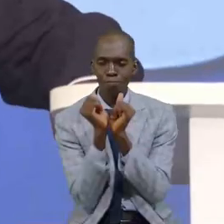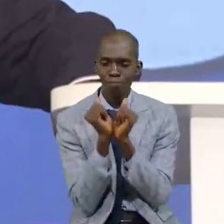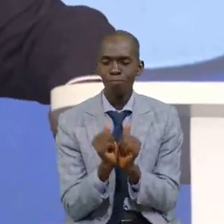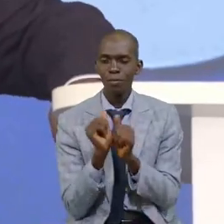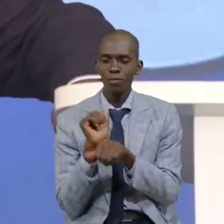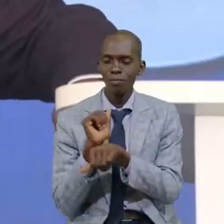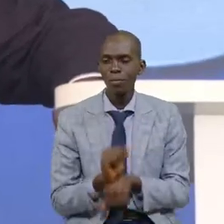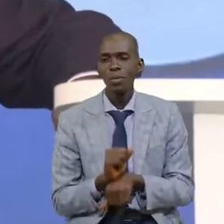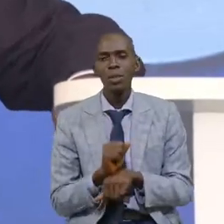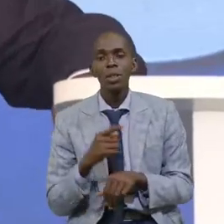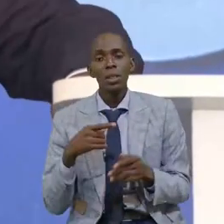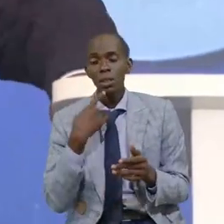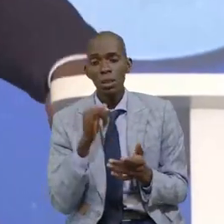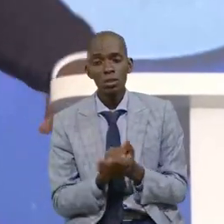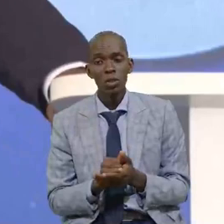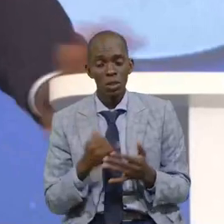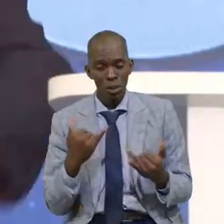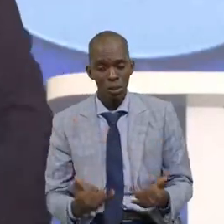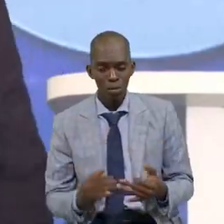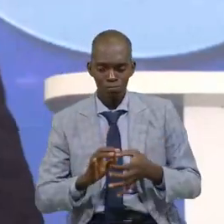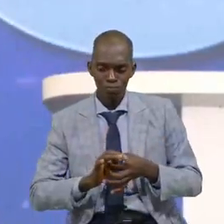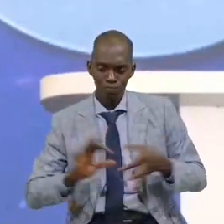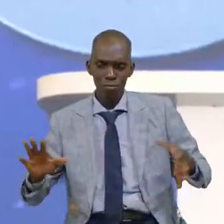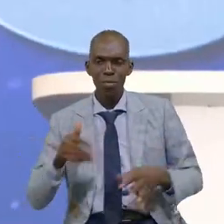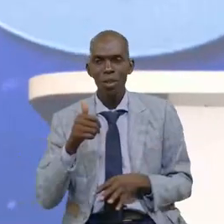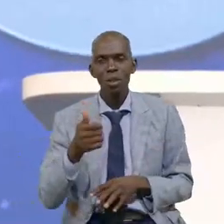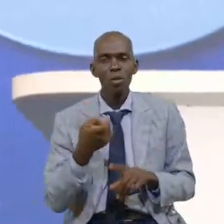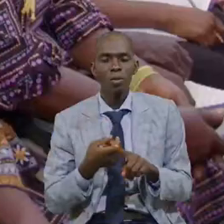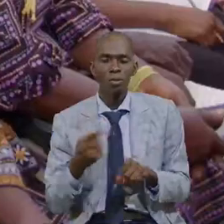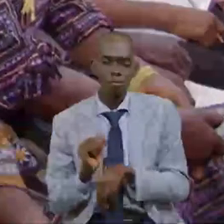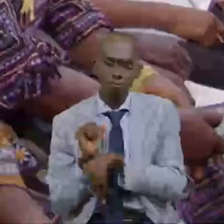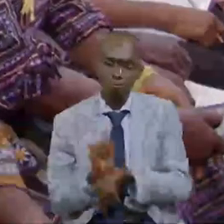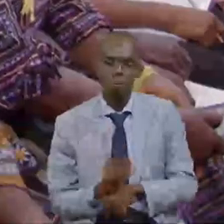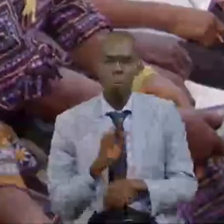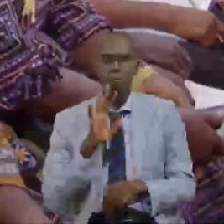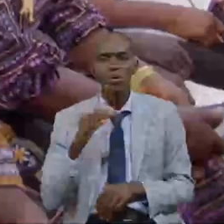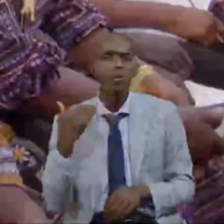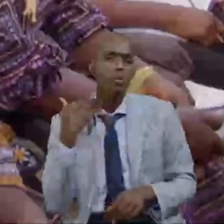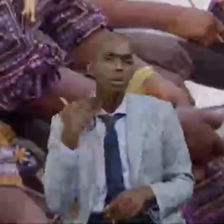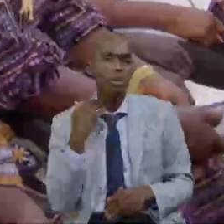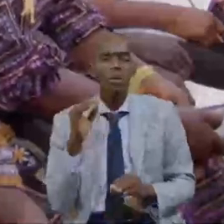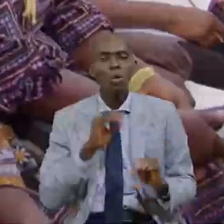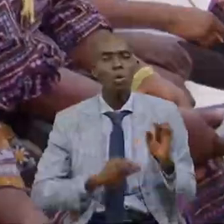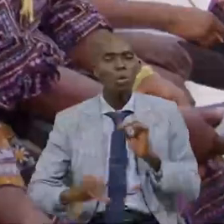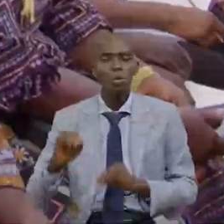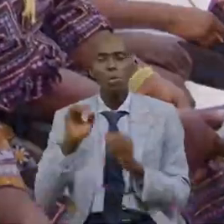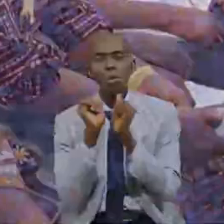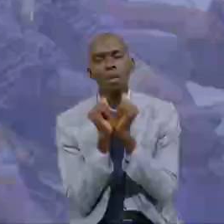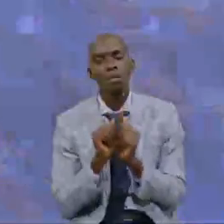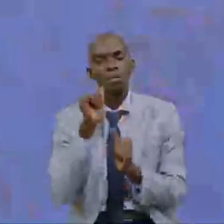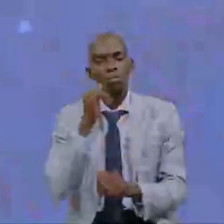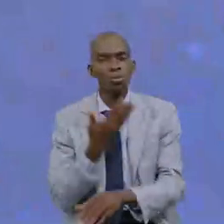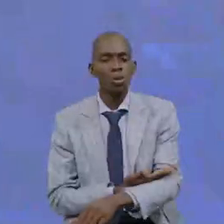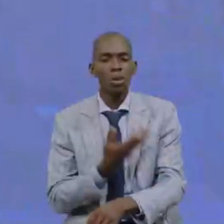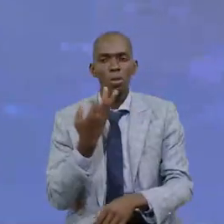nous dit, à partir de maintenant, tu te détaches de ces choses, des liens de ton cou, fille captive